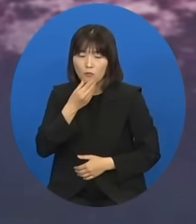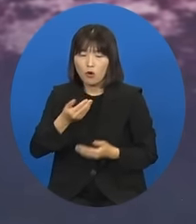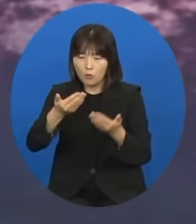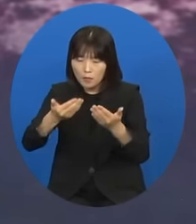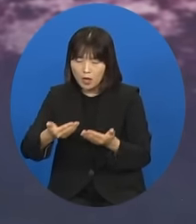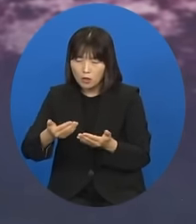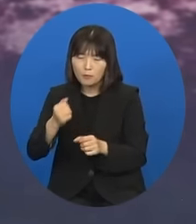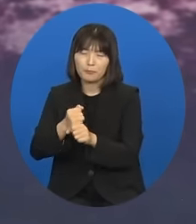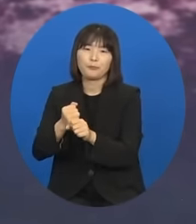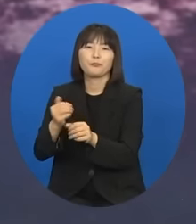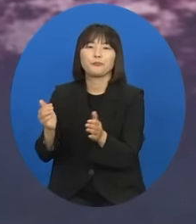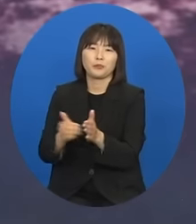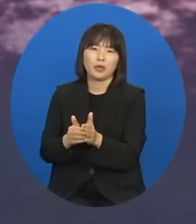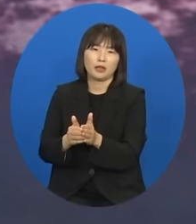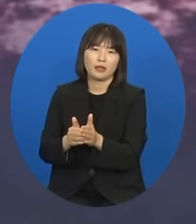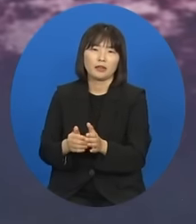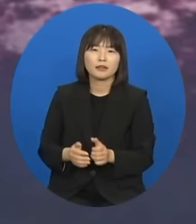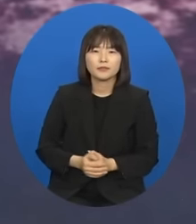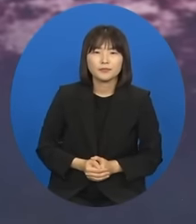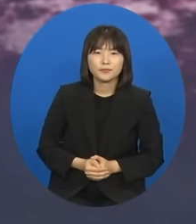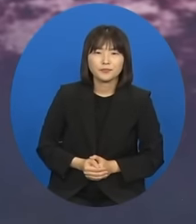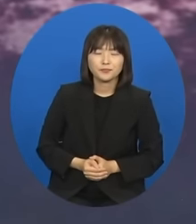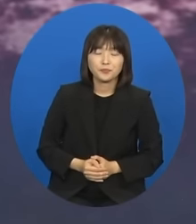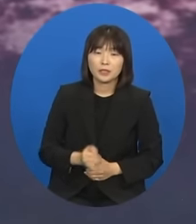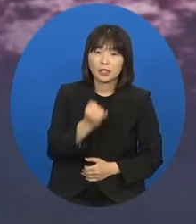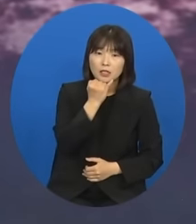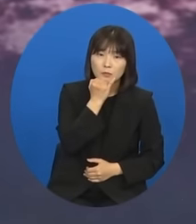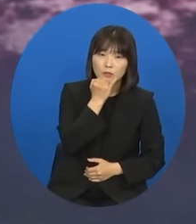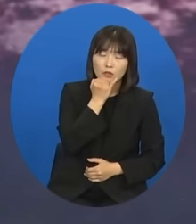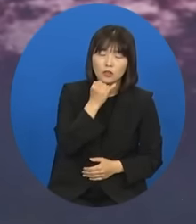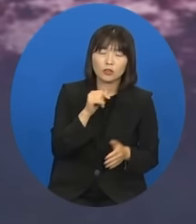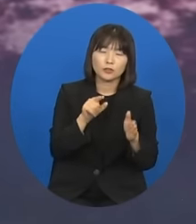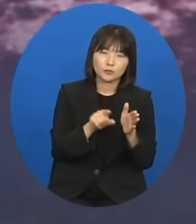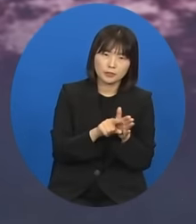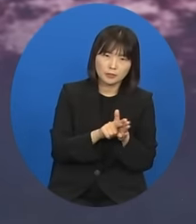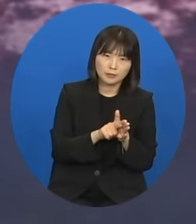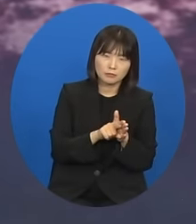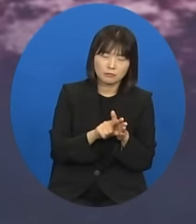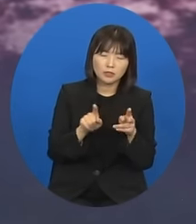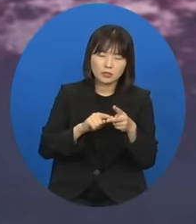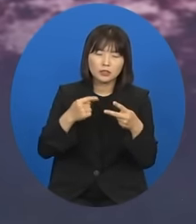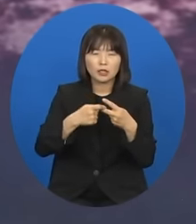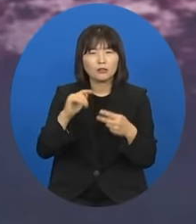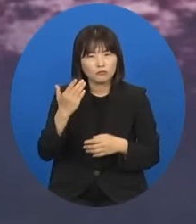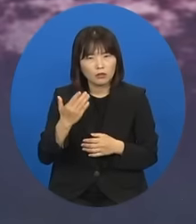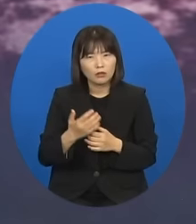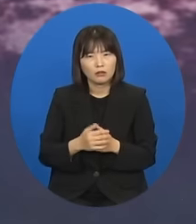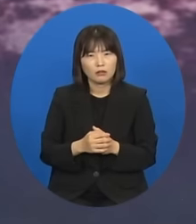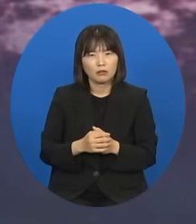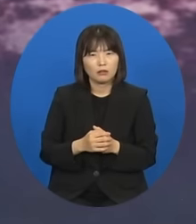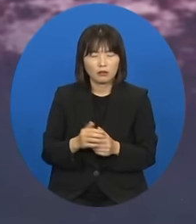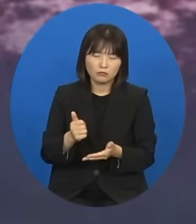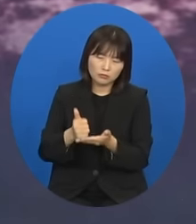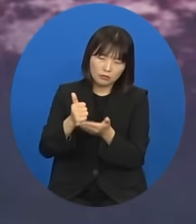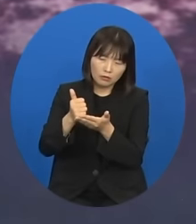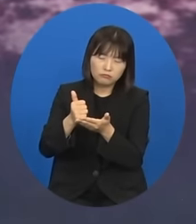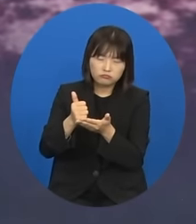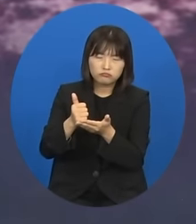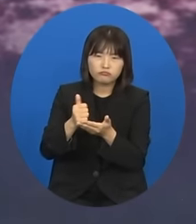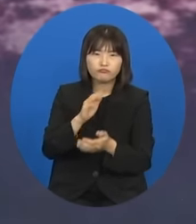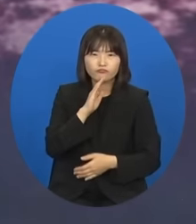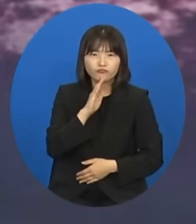한 것이죠 그녀의 충신과 믿음이 이해가 되고요 또한 정말 칭찬받을 만한 부분이 분명히 있어요 그녀의